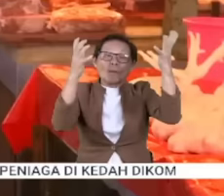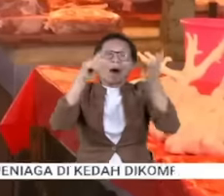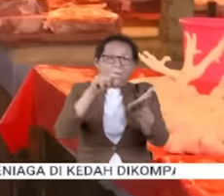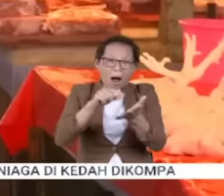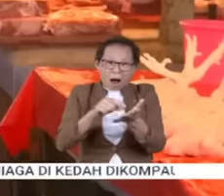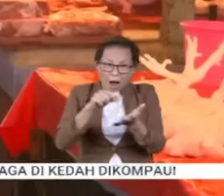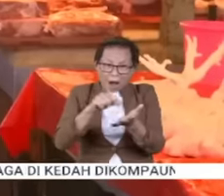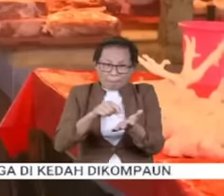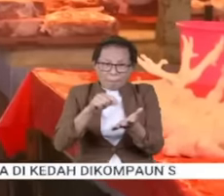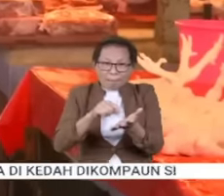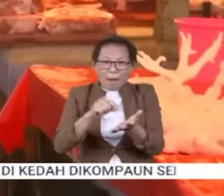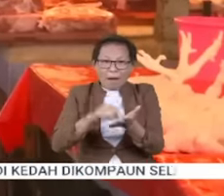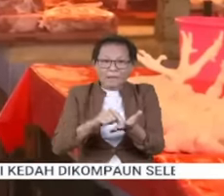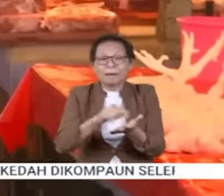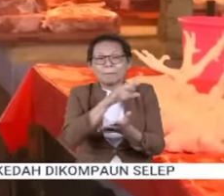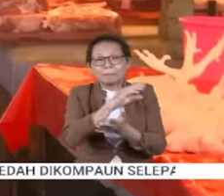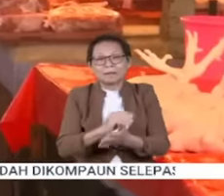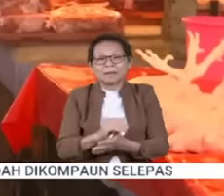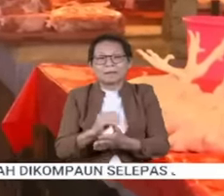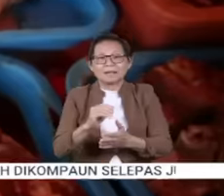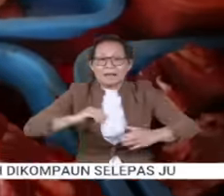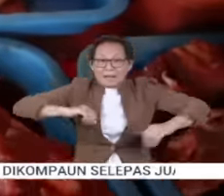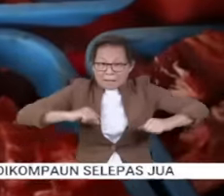bawang putih Cina